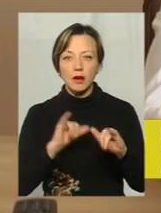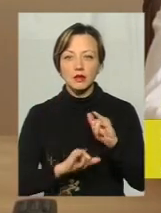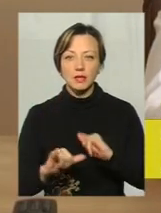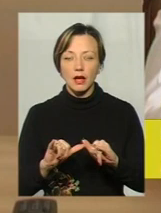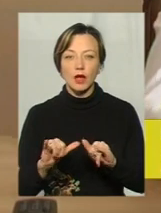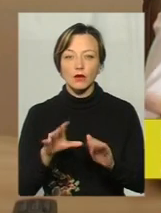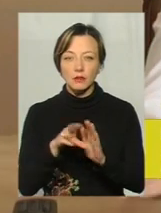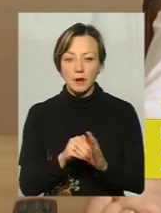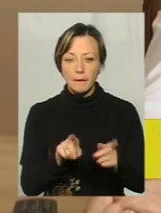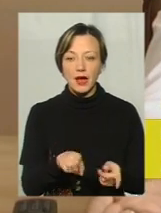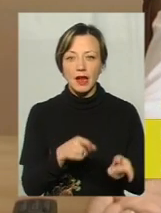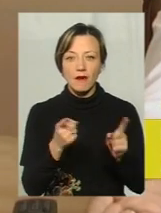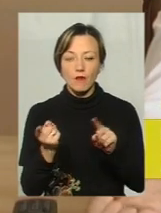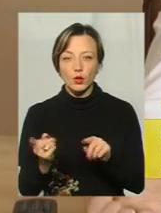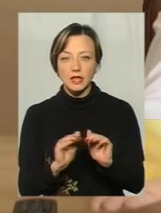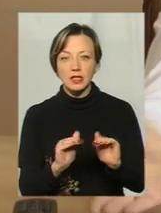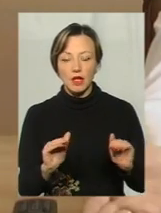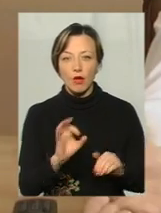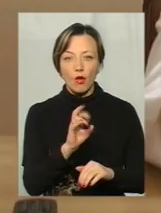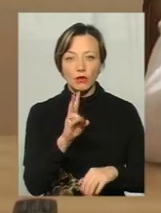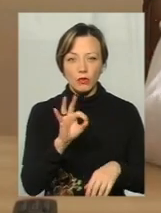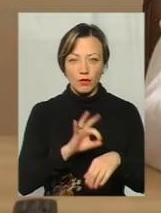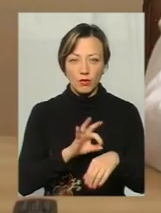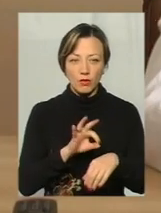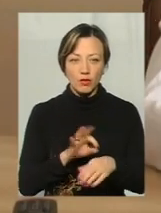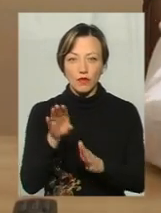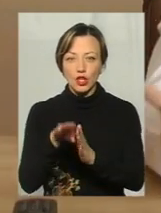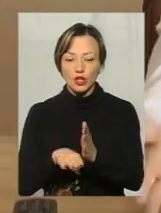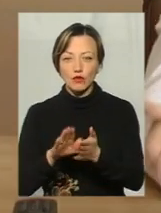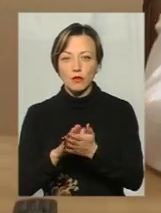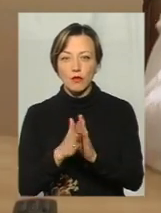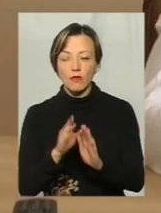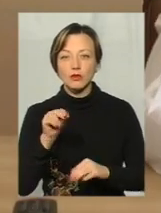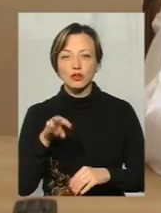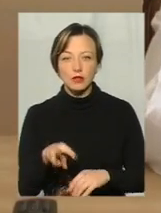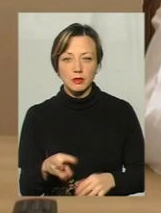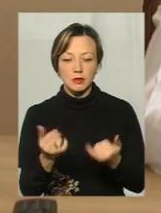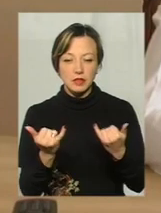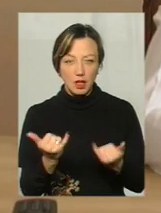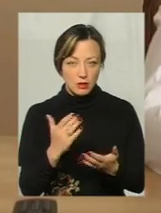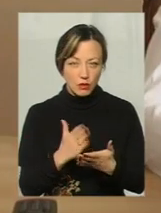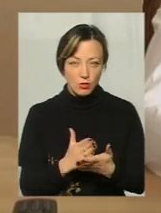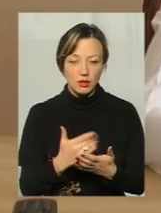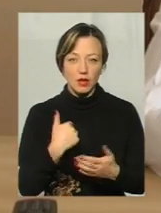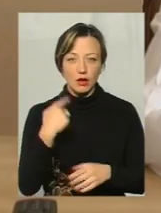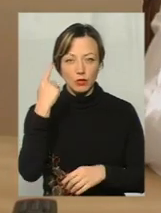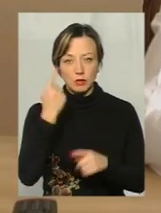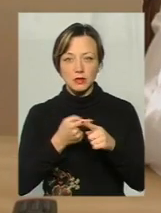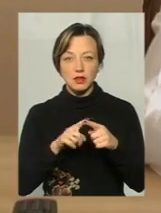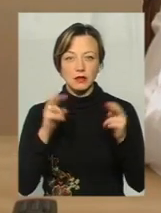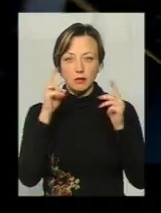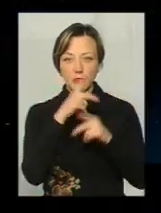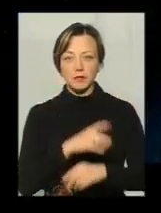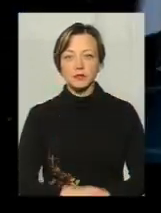розмістити, переводити дітей онкогематологічних в гірші умови, ніж ті, в яких вони знаходяться, я думаю, що це